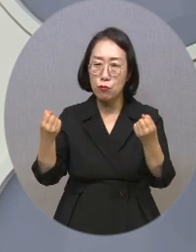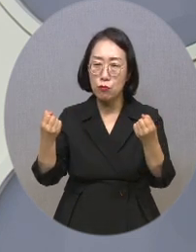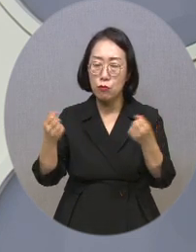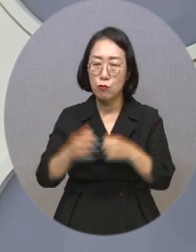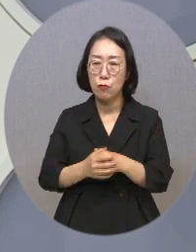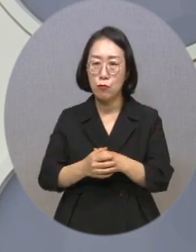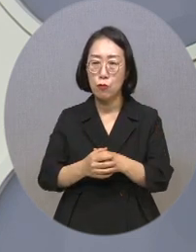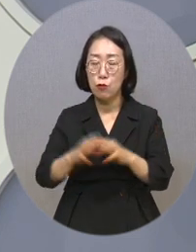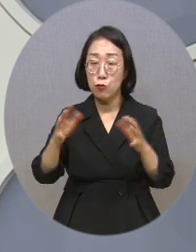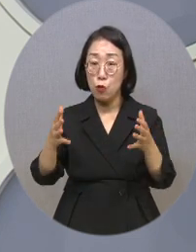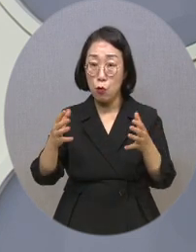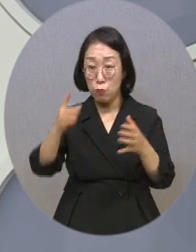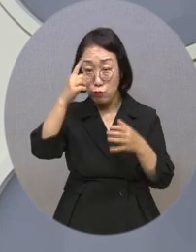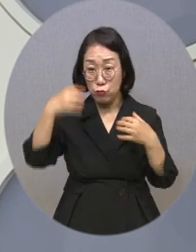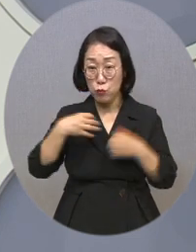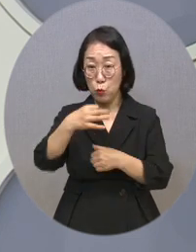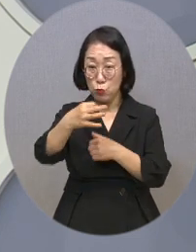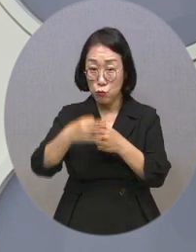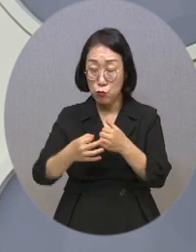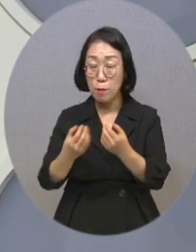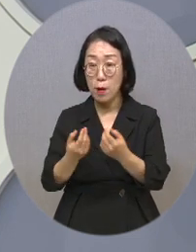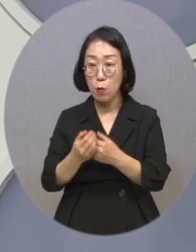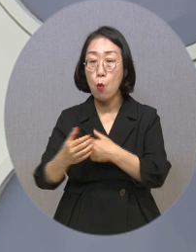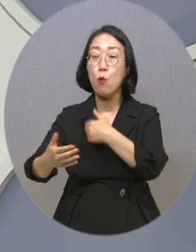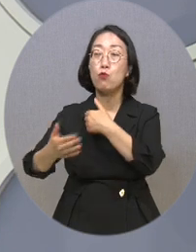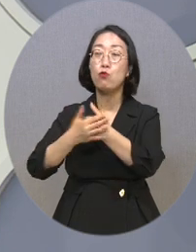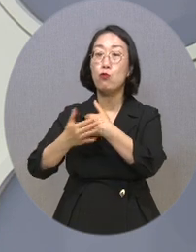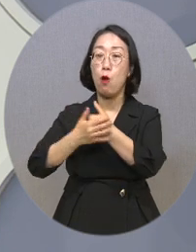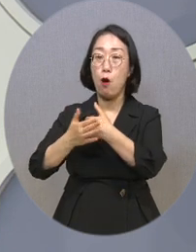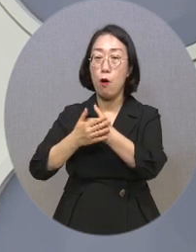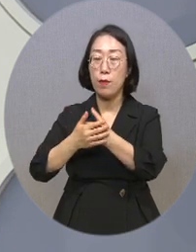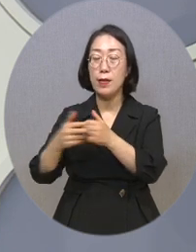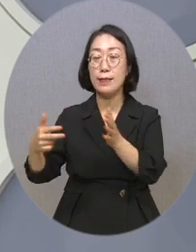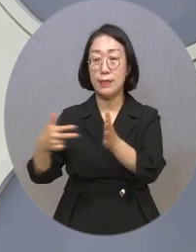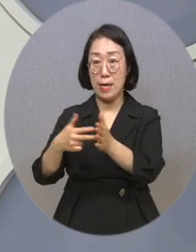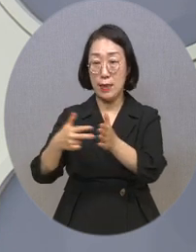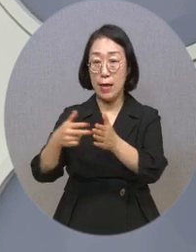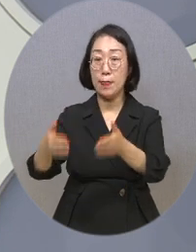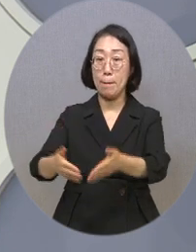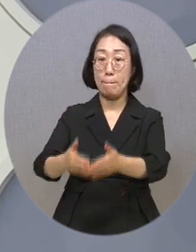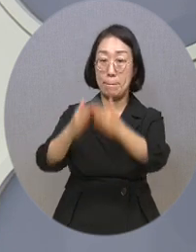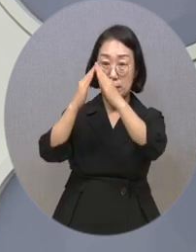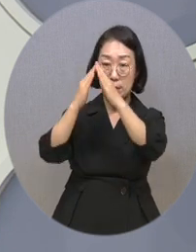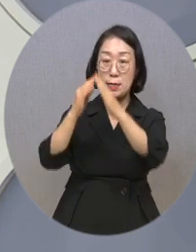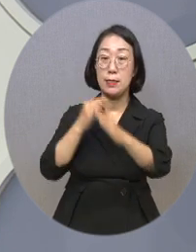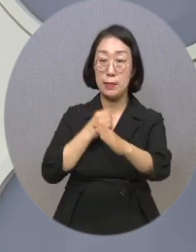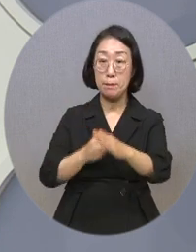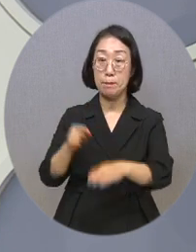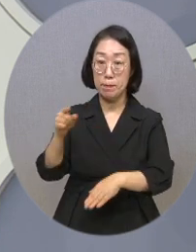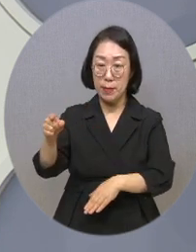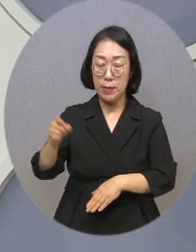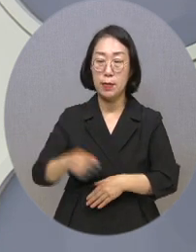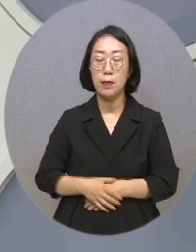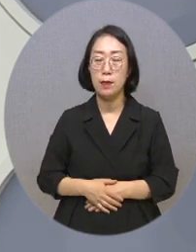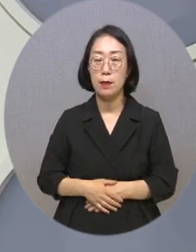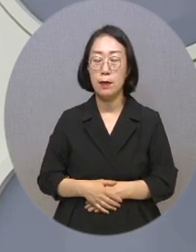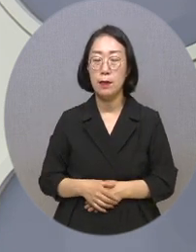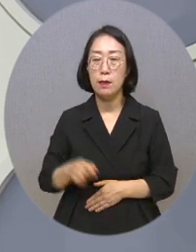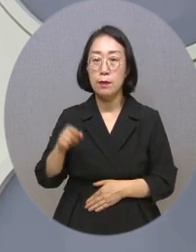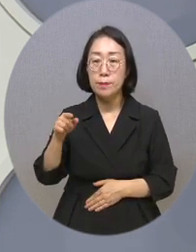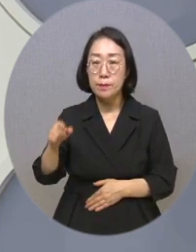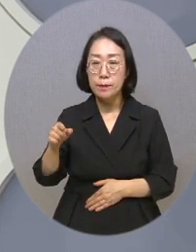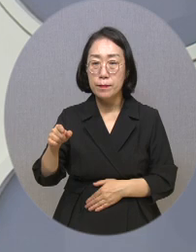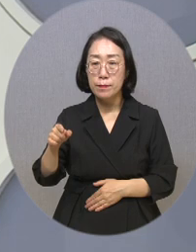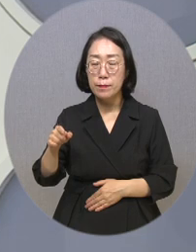예산 말고. 그래서 이제 후원하는 재단을 만들려고들 하셨던 것 같아요. 근데 이제 그게